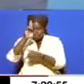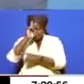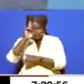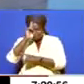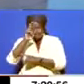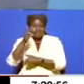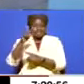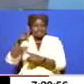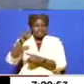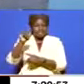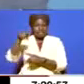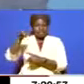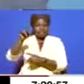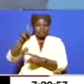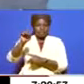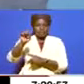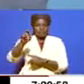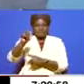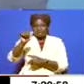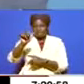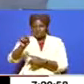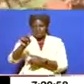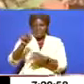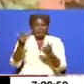alikiri kutekeleza mauaji hayo.